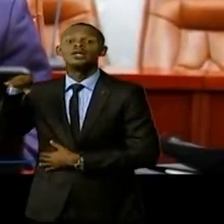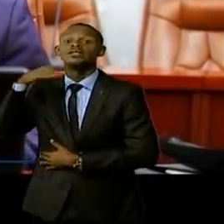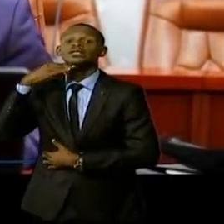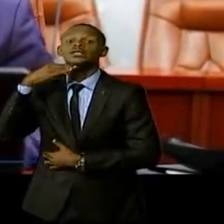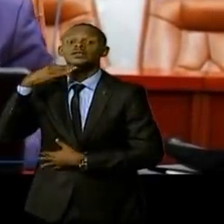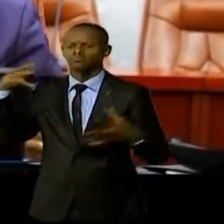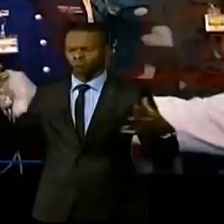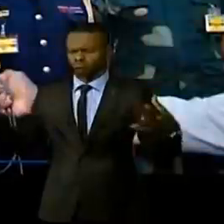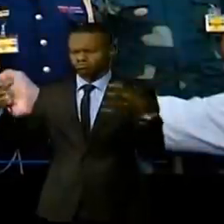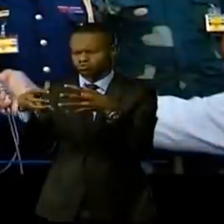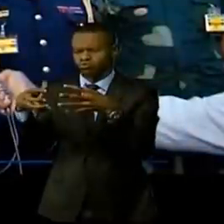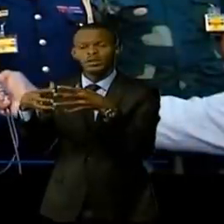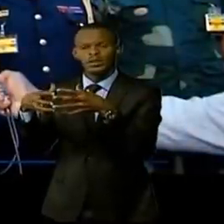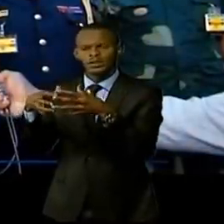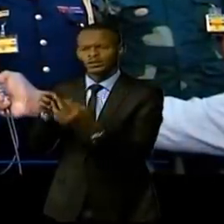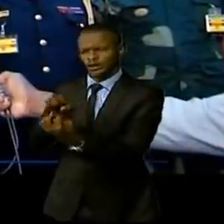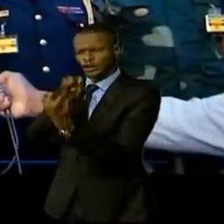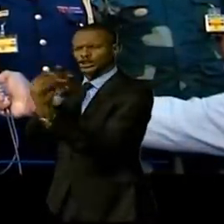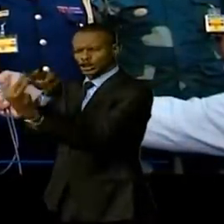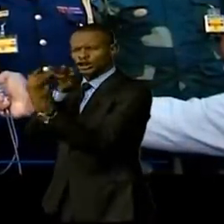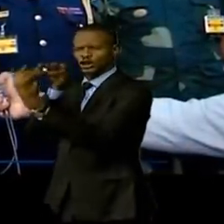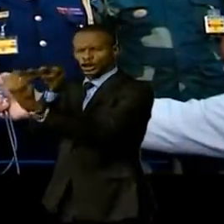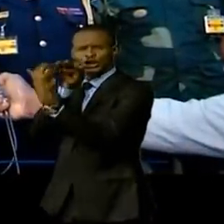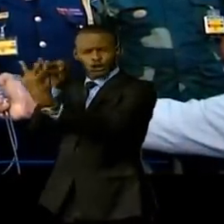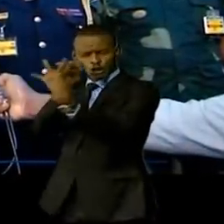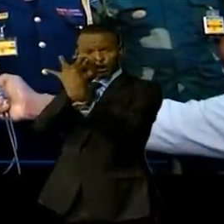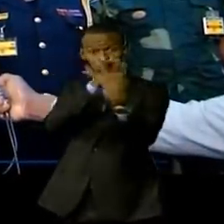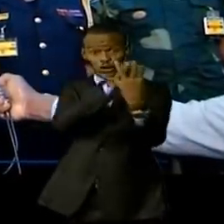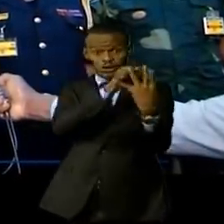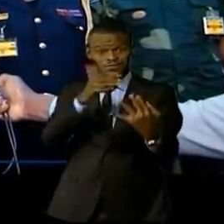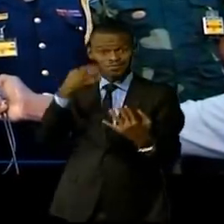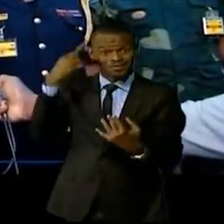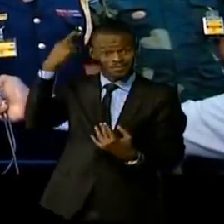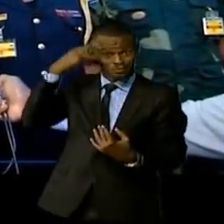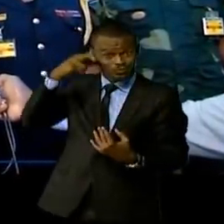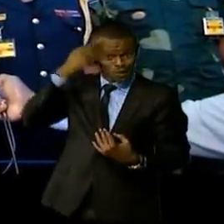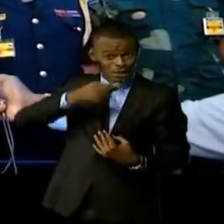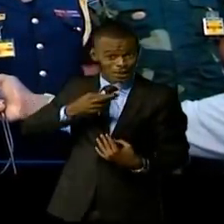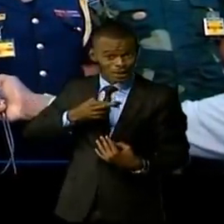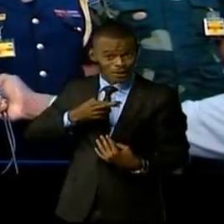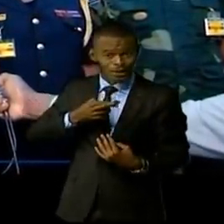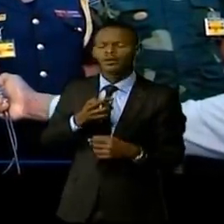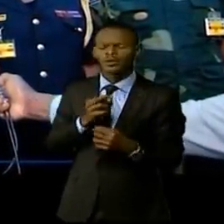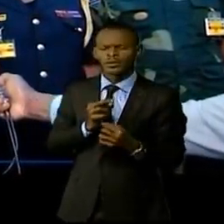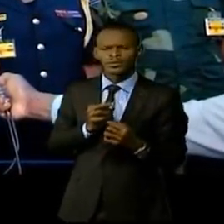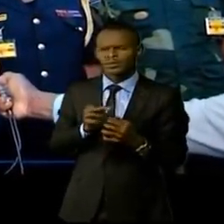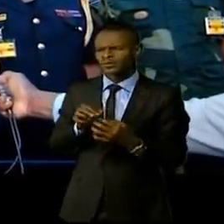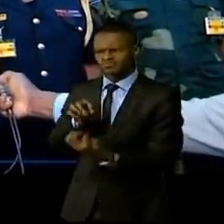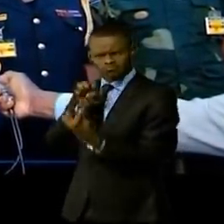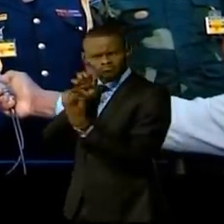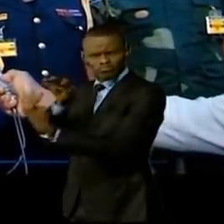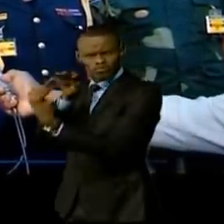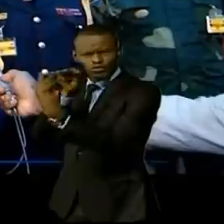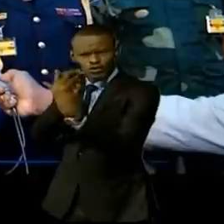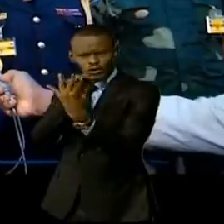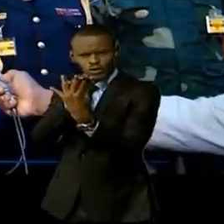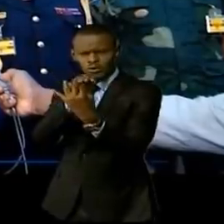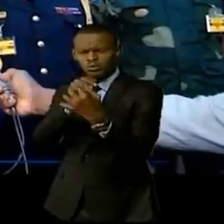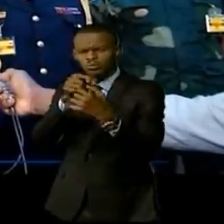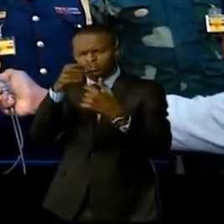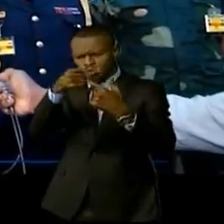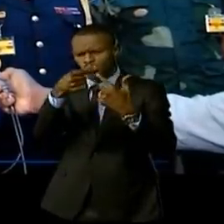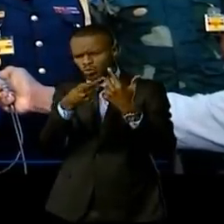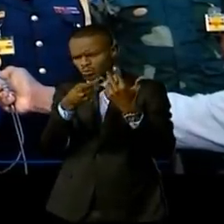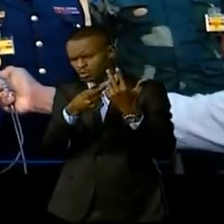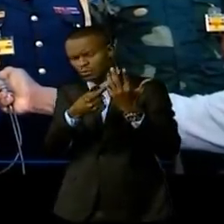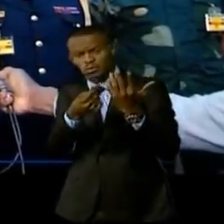FARDC-UPDF, c'est-à-dire l'armée ougandaise. Des opérations conjointes FARDC-MONUSCO